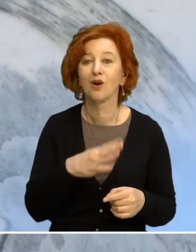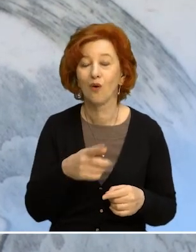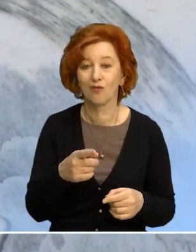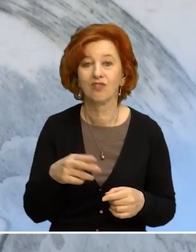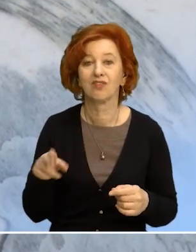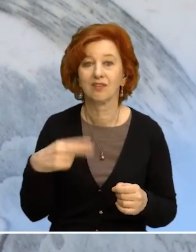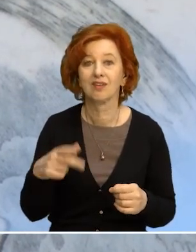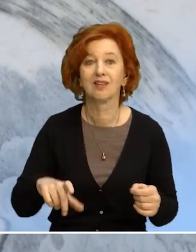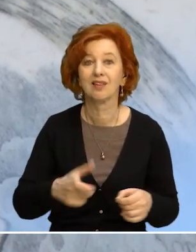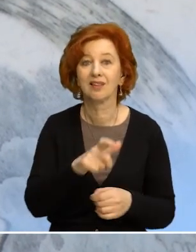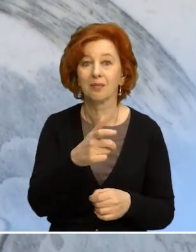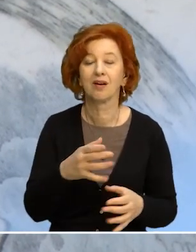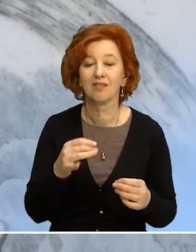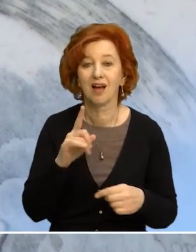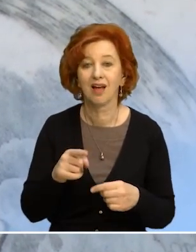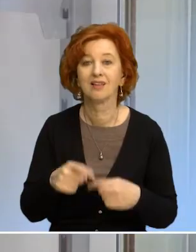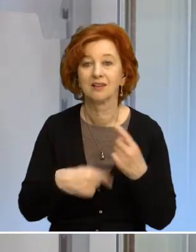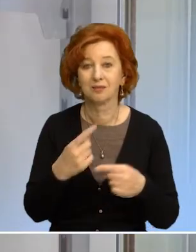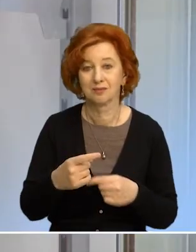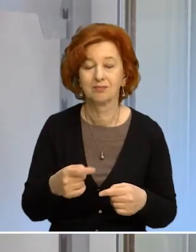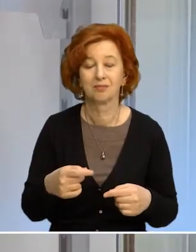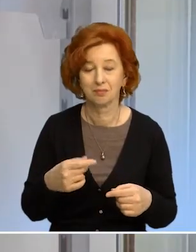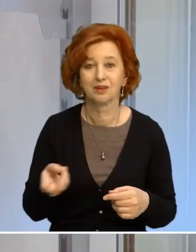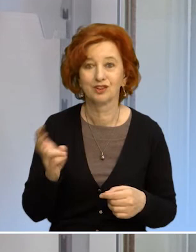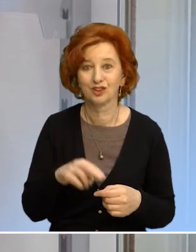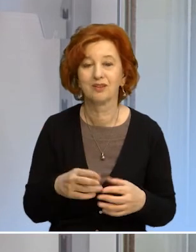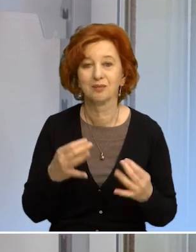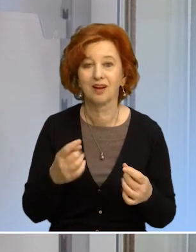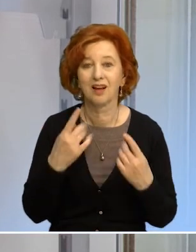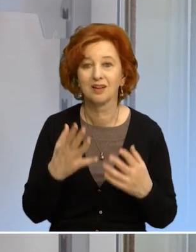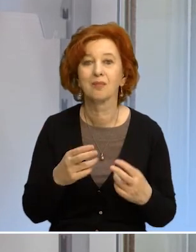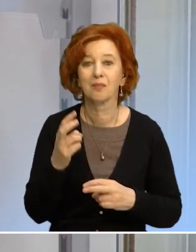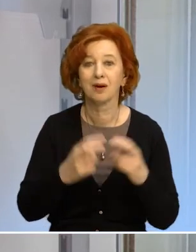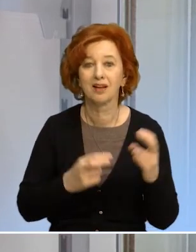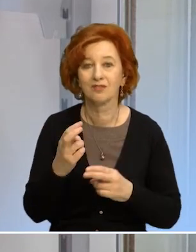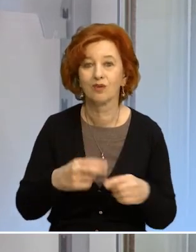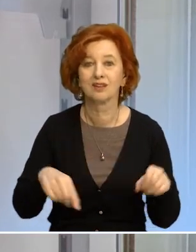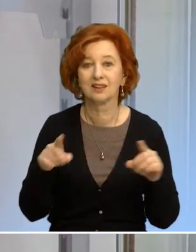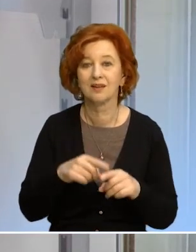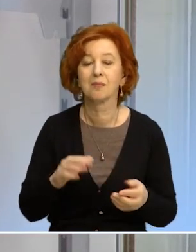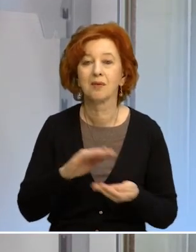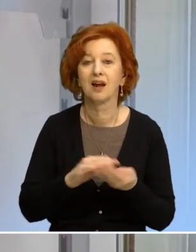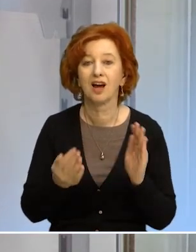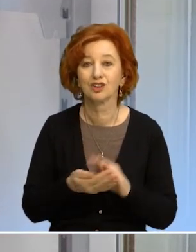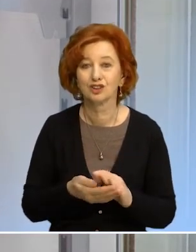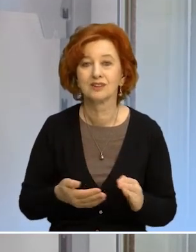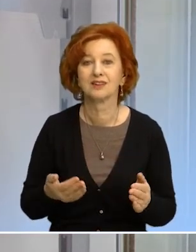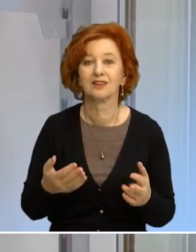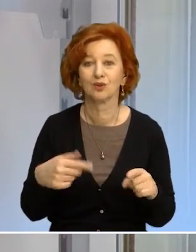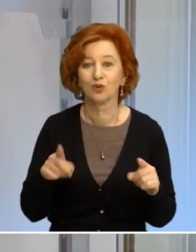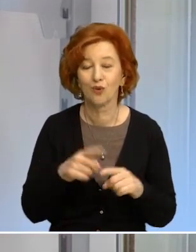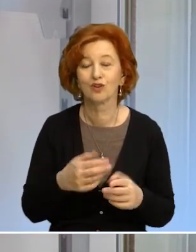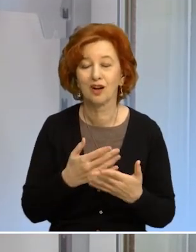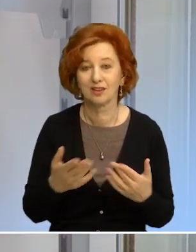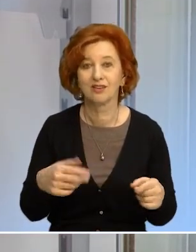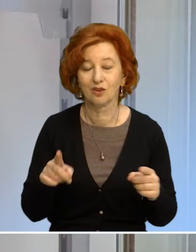и оседали здесь. Это традиция турецкая. Когда-то в Турции производились такие пирожки из постного